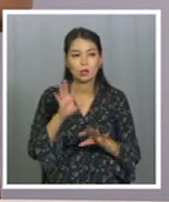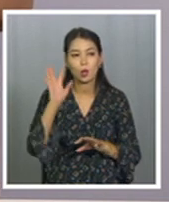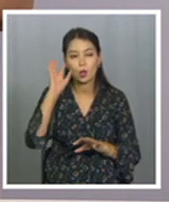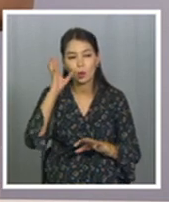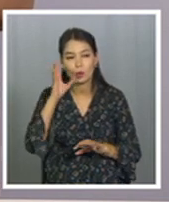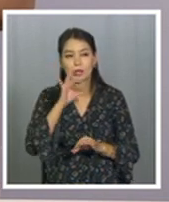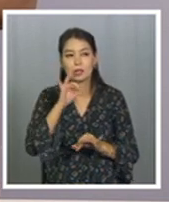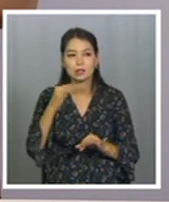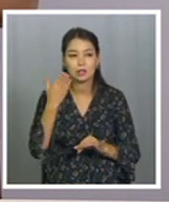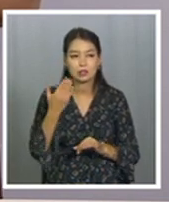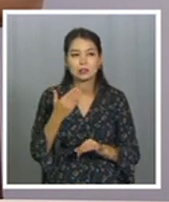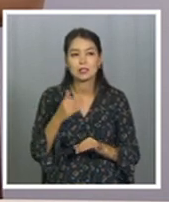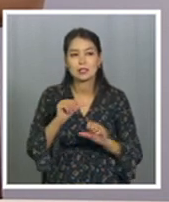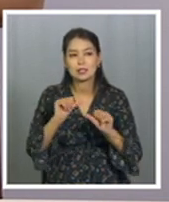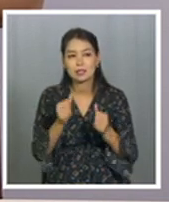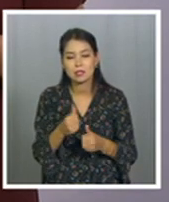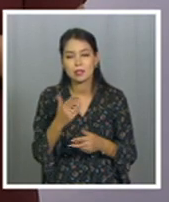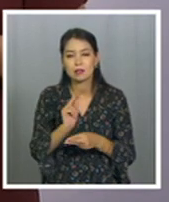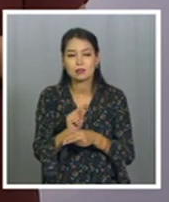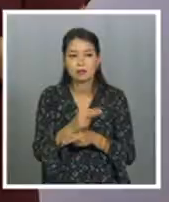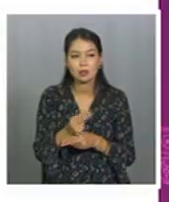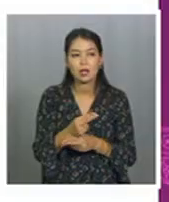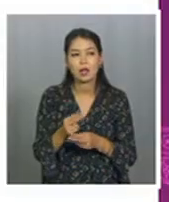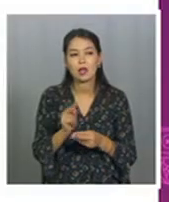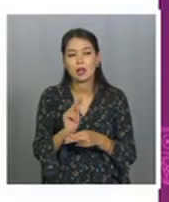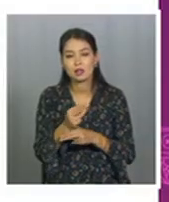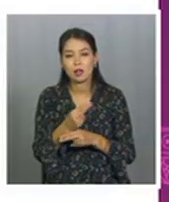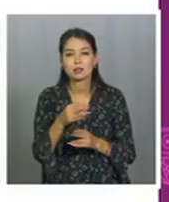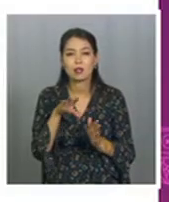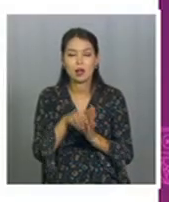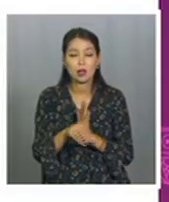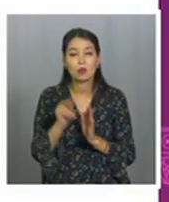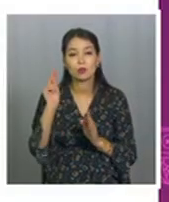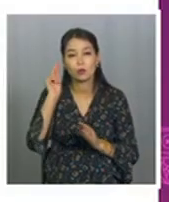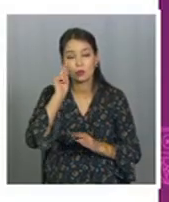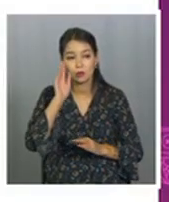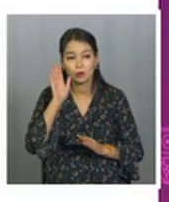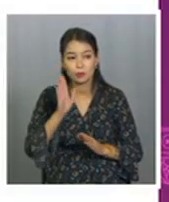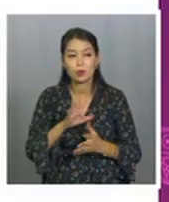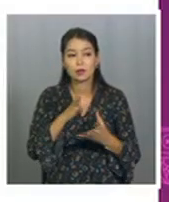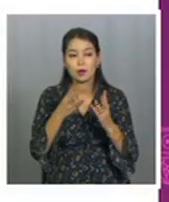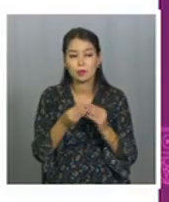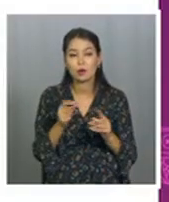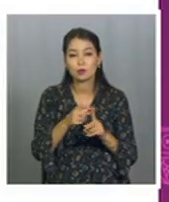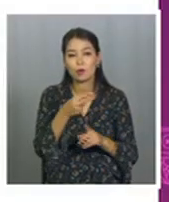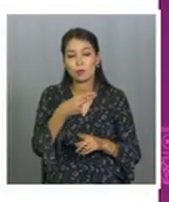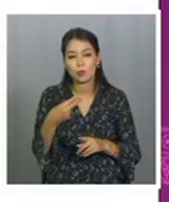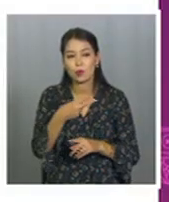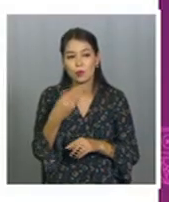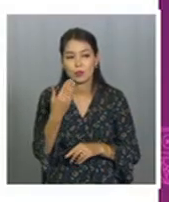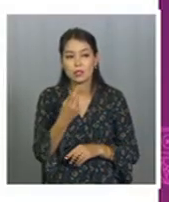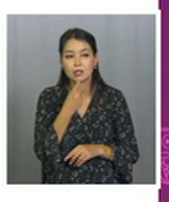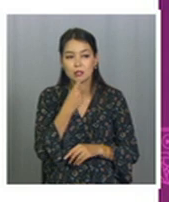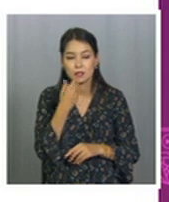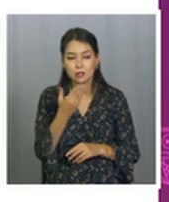түзетулер енгізуді, редакциялауды меңгересіздер. Сонымен қатар, мәнмәтін бойынша тілдік бірліктерді